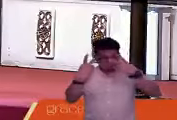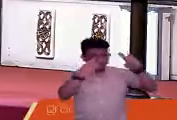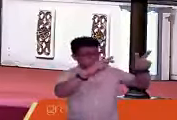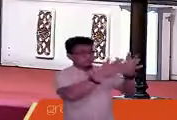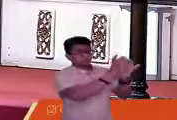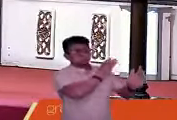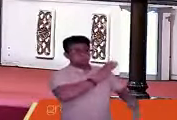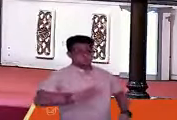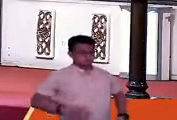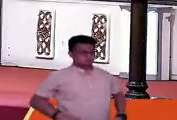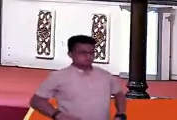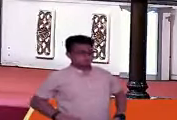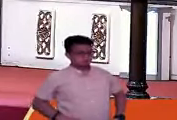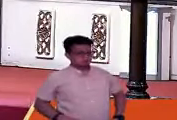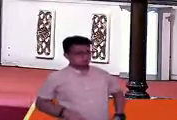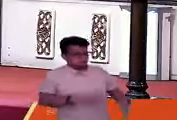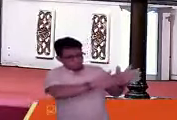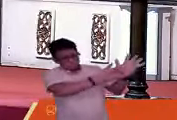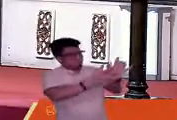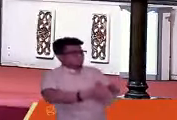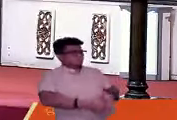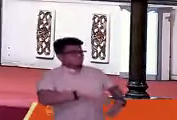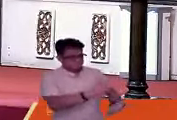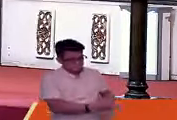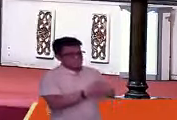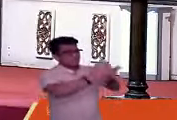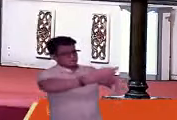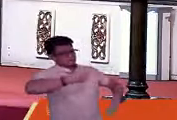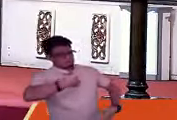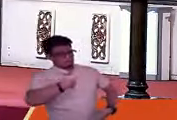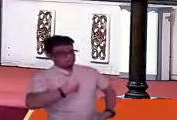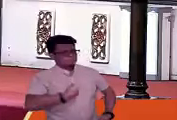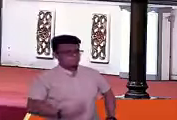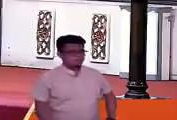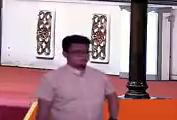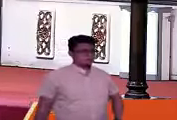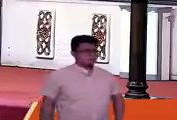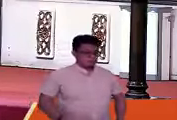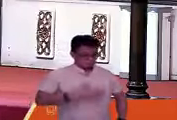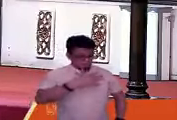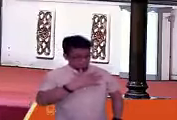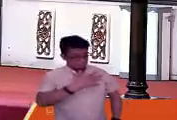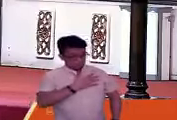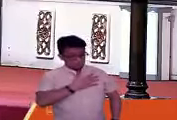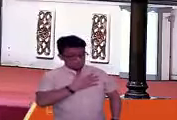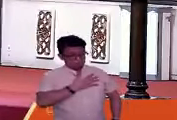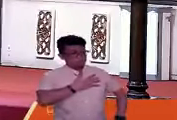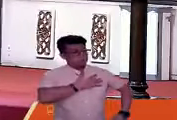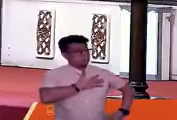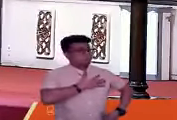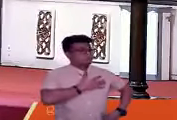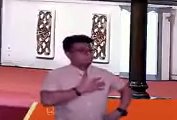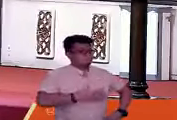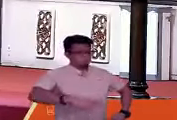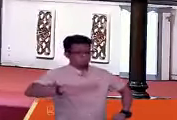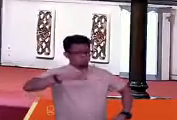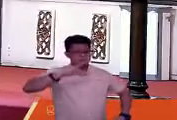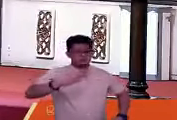Jesus, Son of David, help me. My daughter is vexed with the